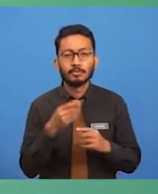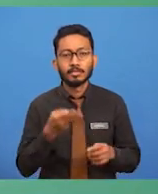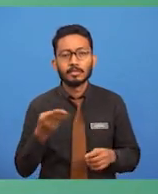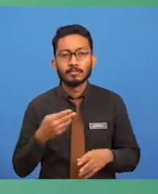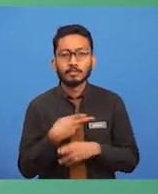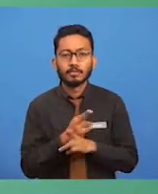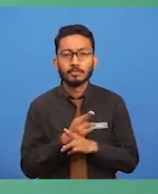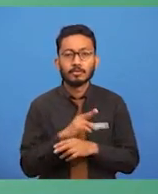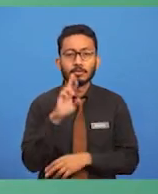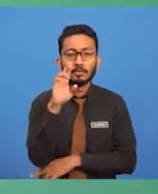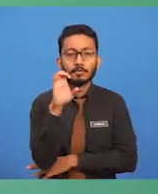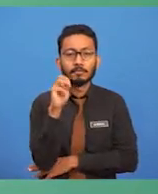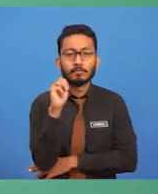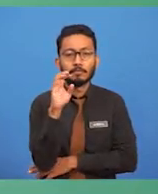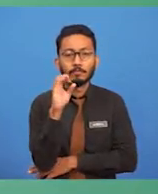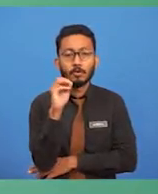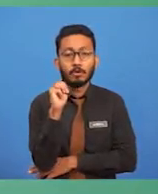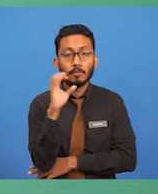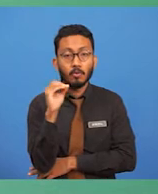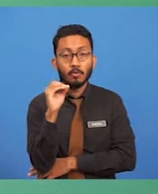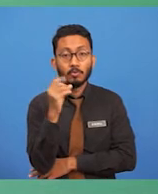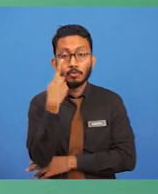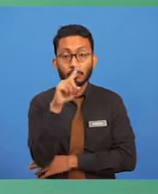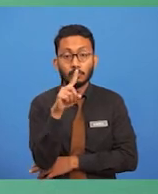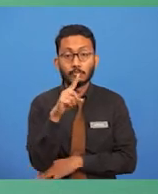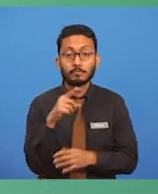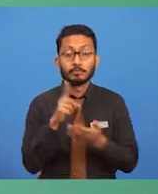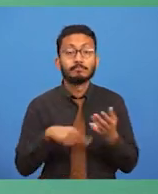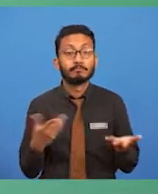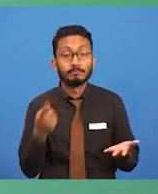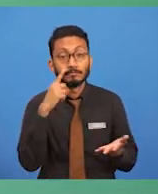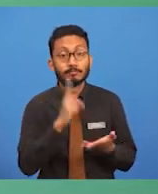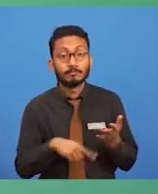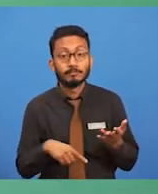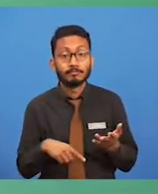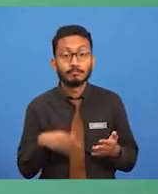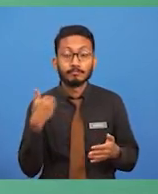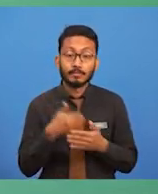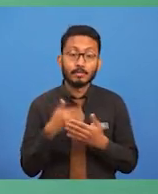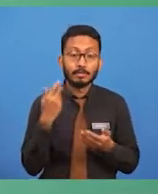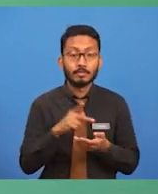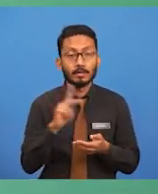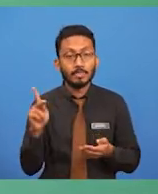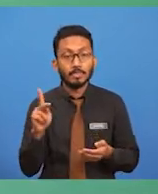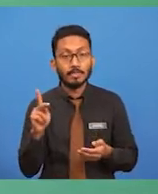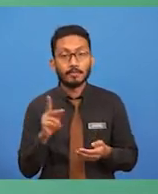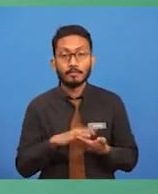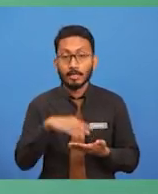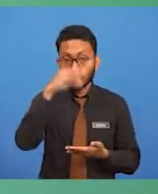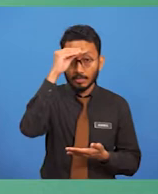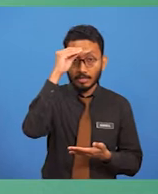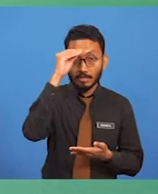Betul. Memo adalah bertujuan untuk menyampaikan maklumat, pengumuman